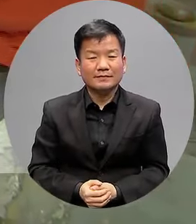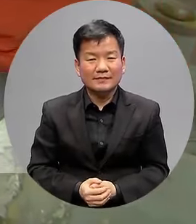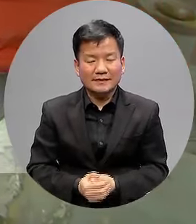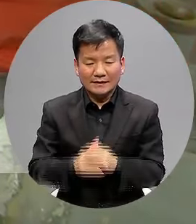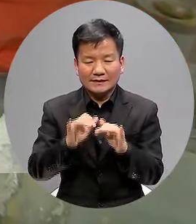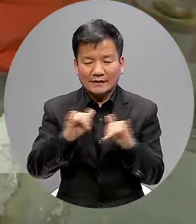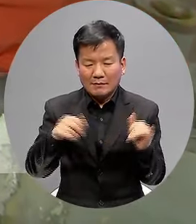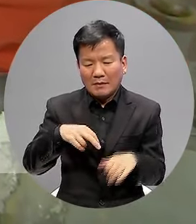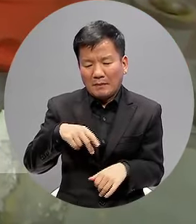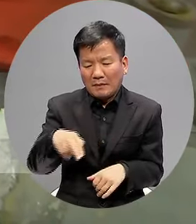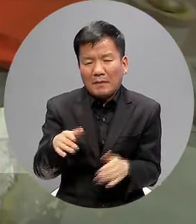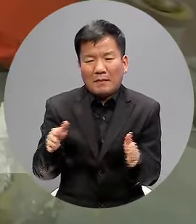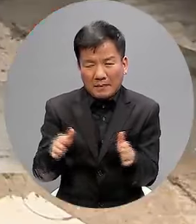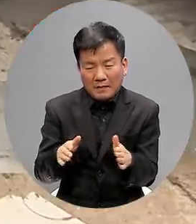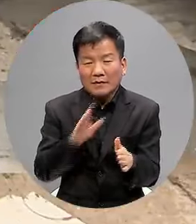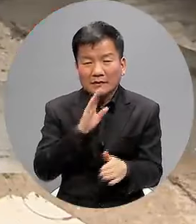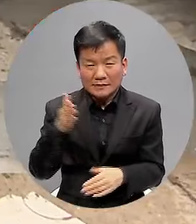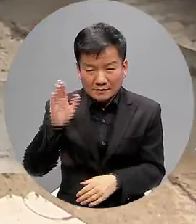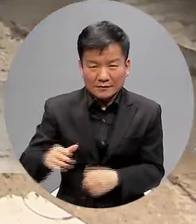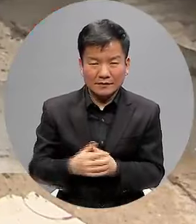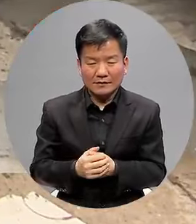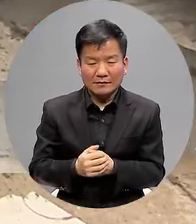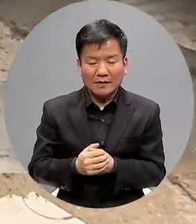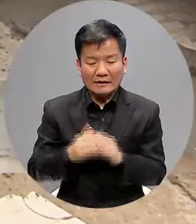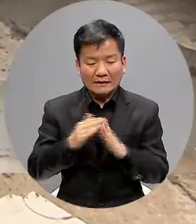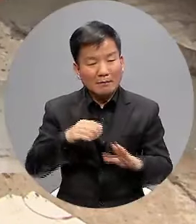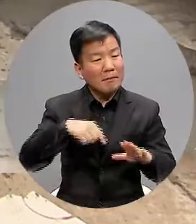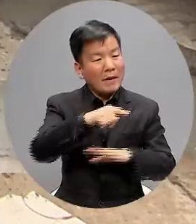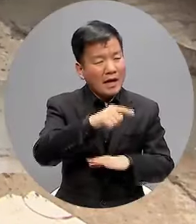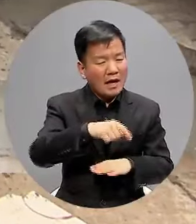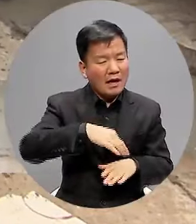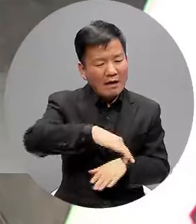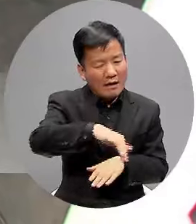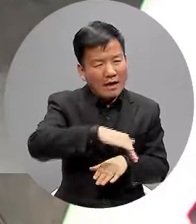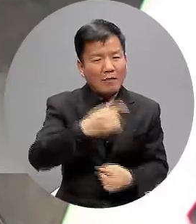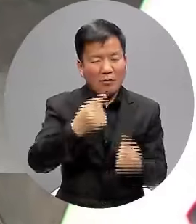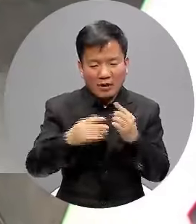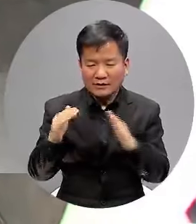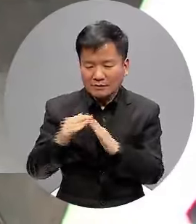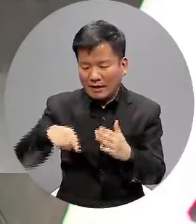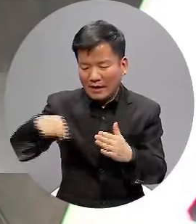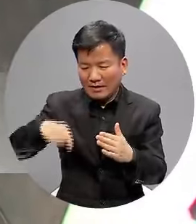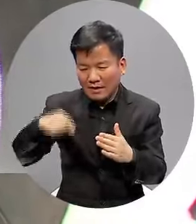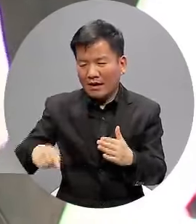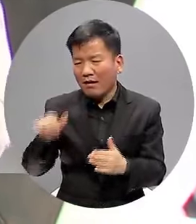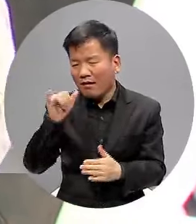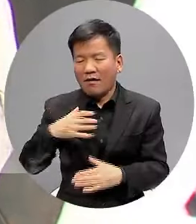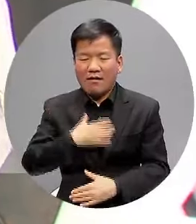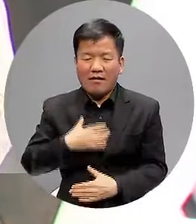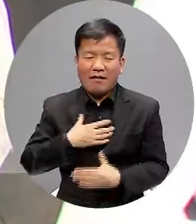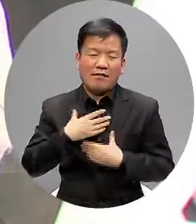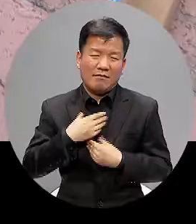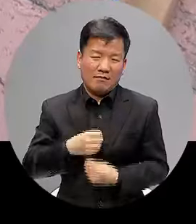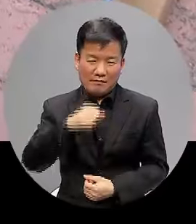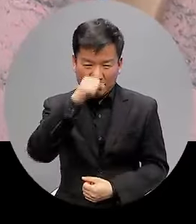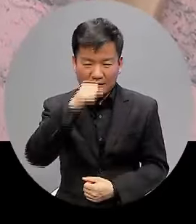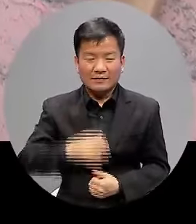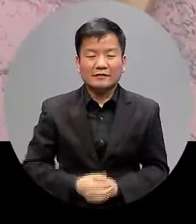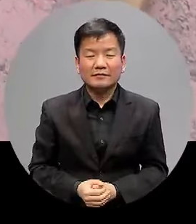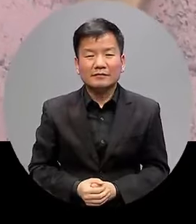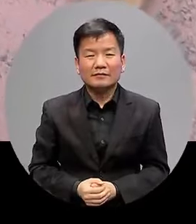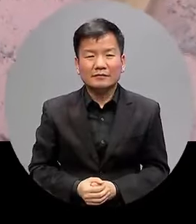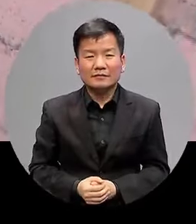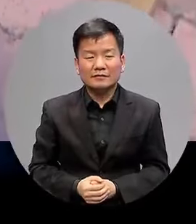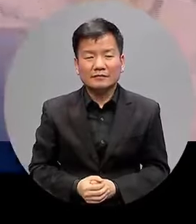하나 겨우 들어갈 공간이지만 집 밖 재래식 화장실을 이용하던 할머니는 근심을 내려놓을 수 있습니다.